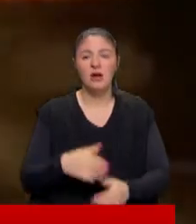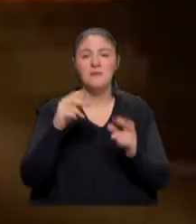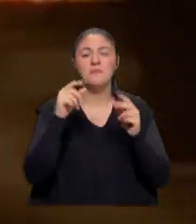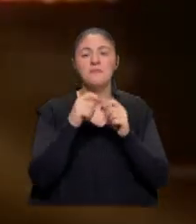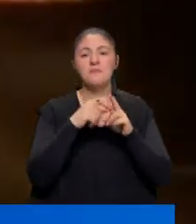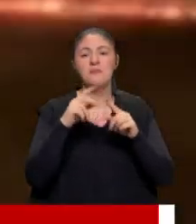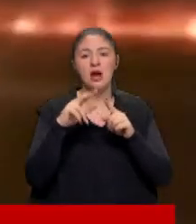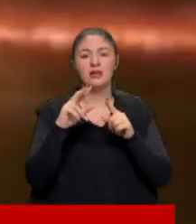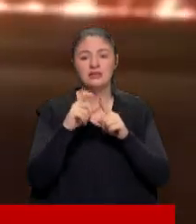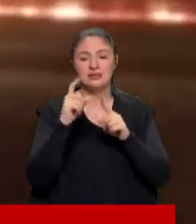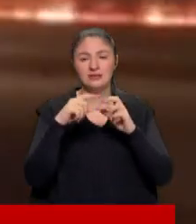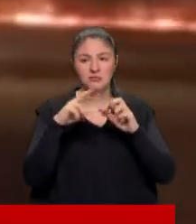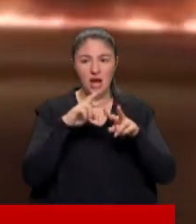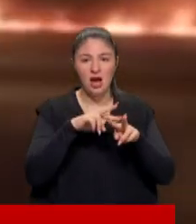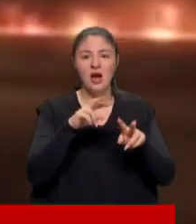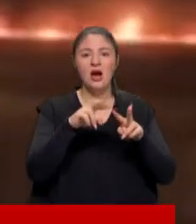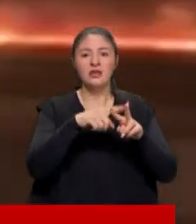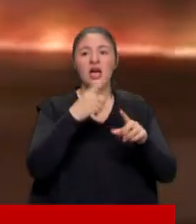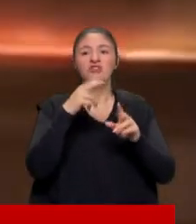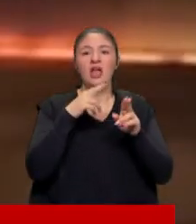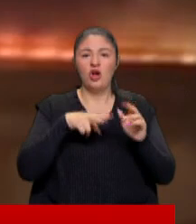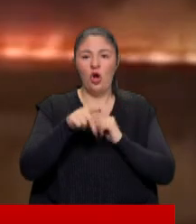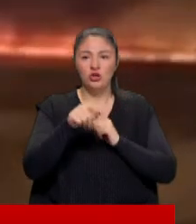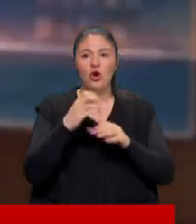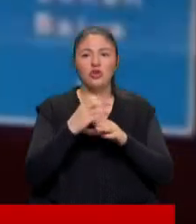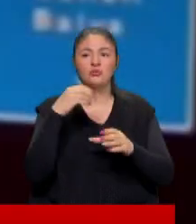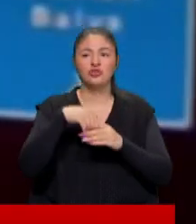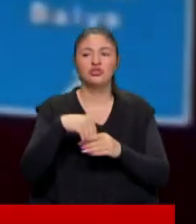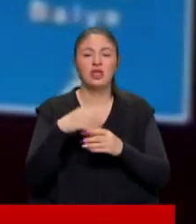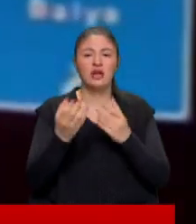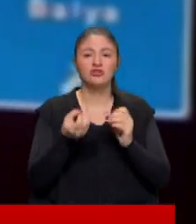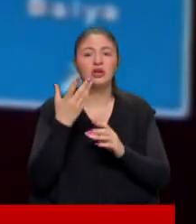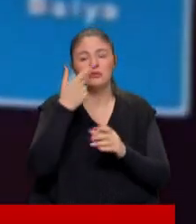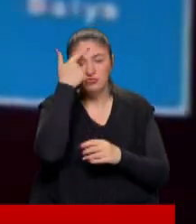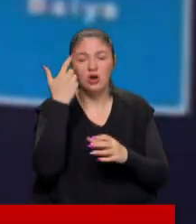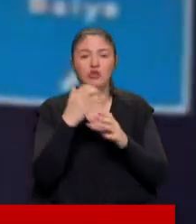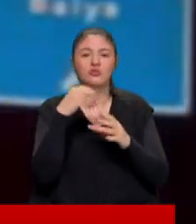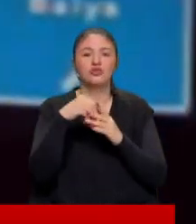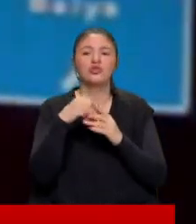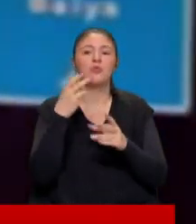Bandırma Çanakkale yolunda yolcu otobüsünde çıktı yangın. Şans eseri otobüste yolcu yoktu. Kısa sürede